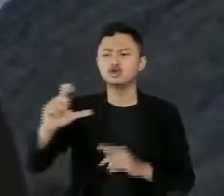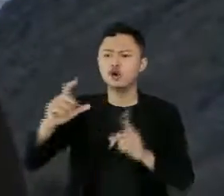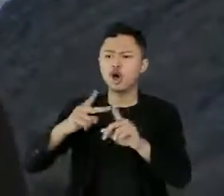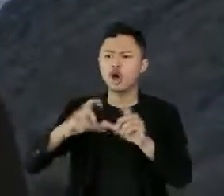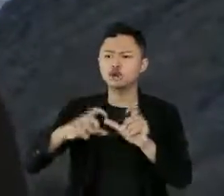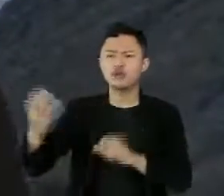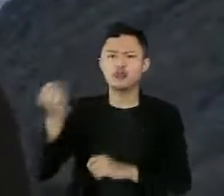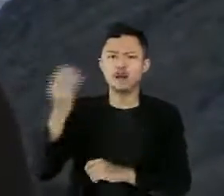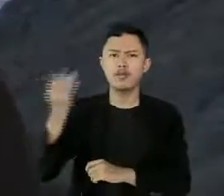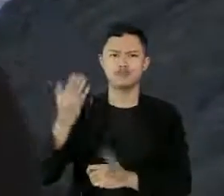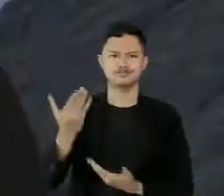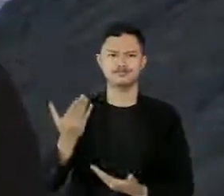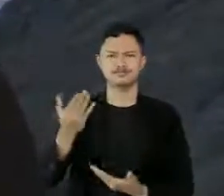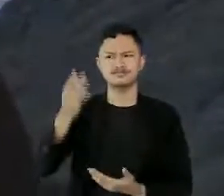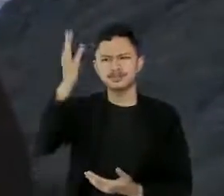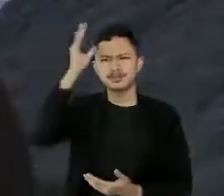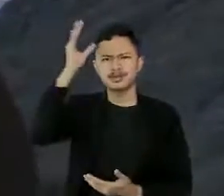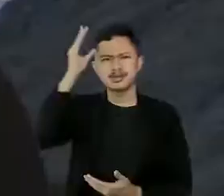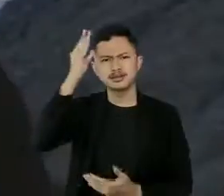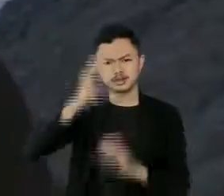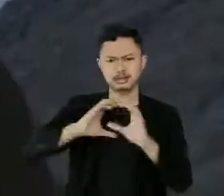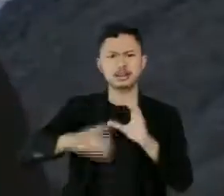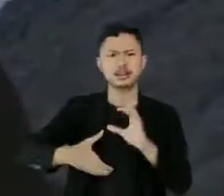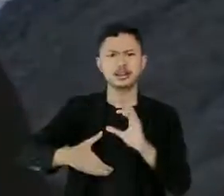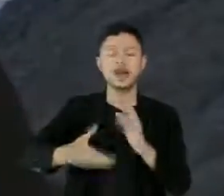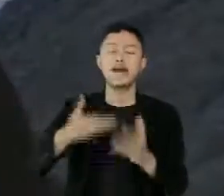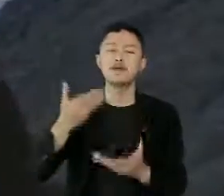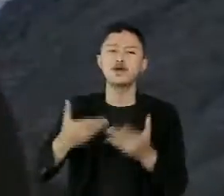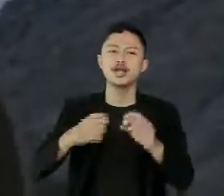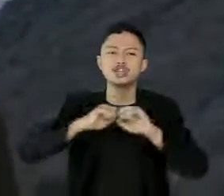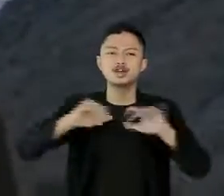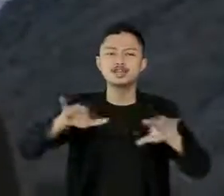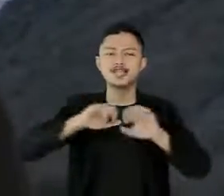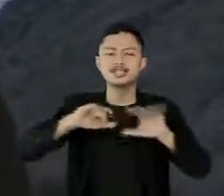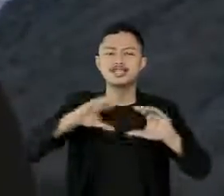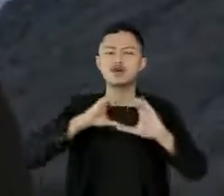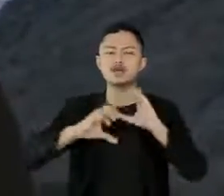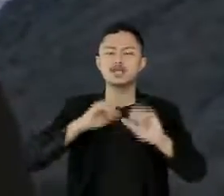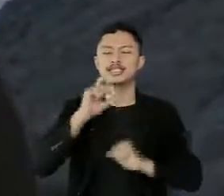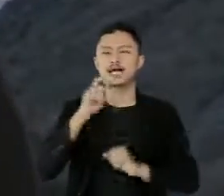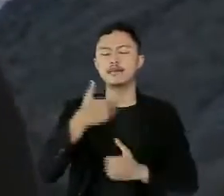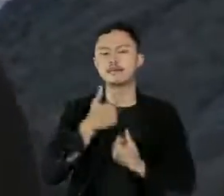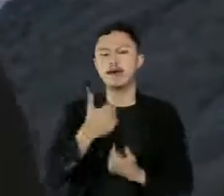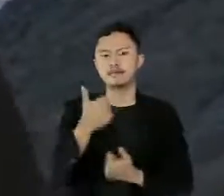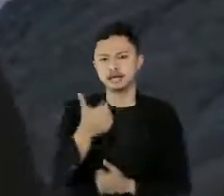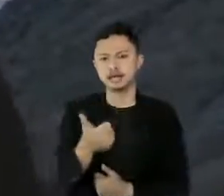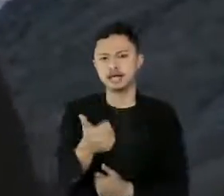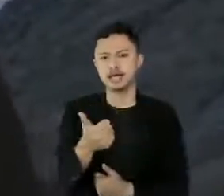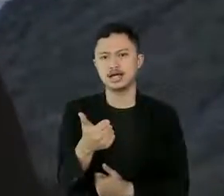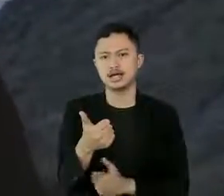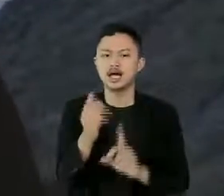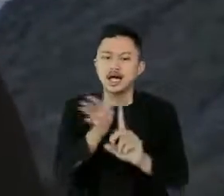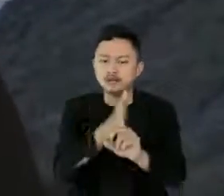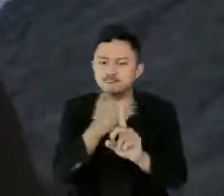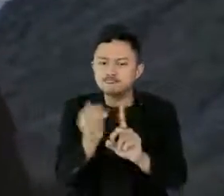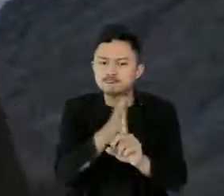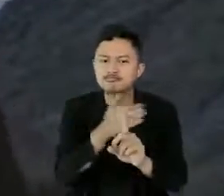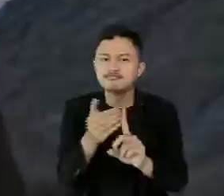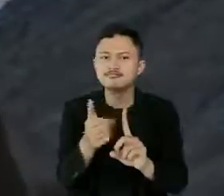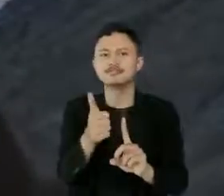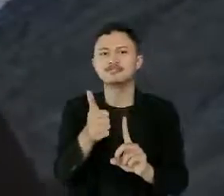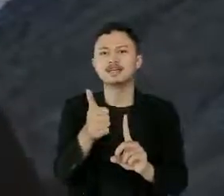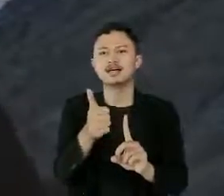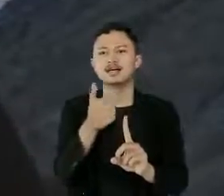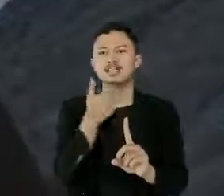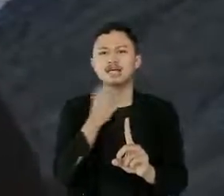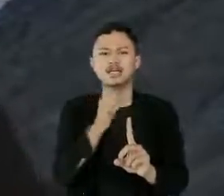gitu. Menyampaikan sosialisasi dengan cara yang sederhana sampai mereka akhirnya mau melakukan. Persuasifnya itu nggak bisa